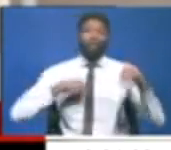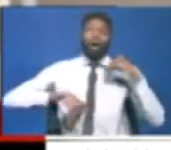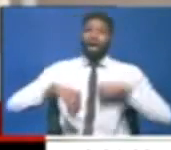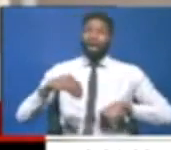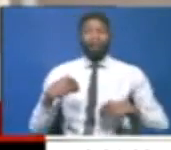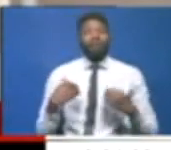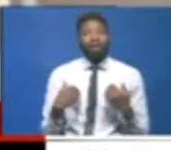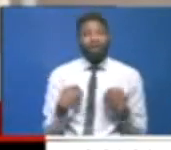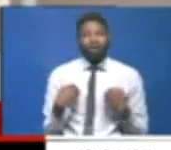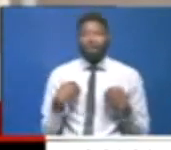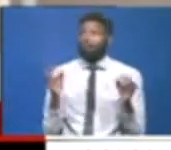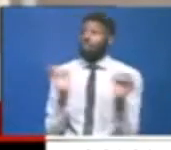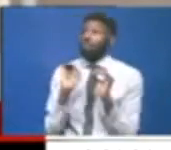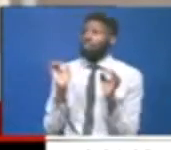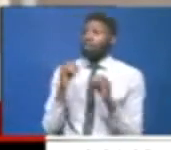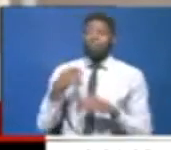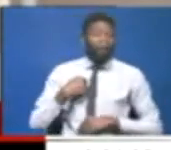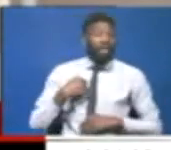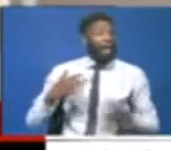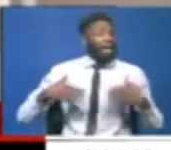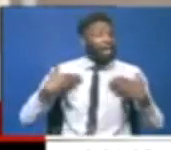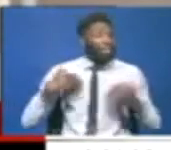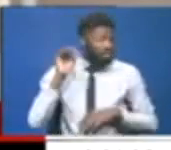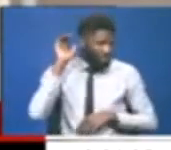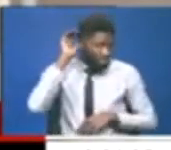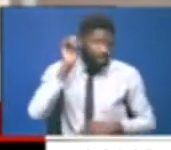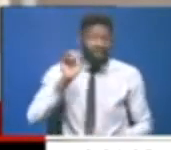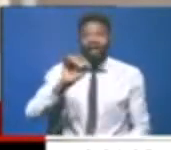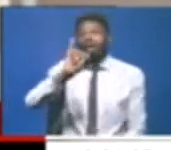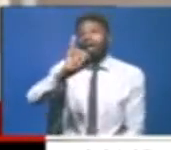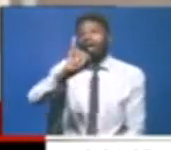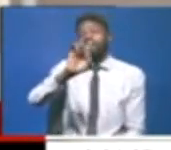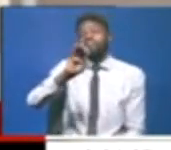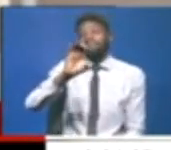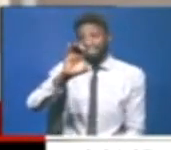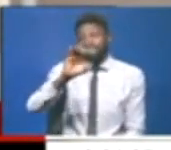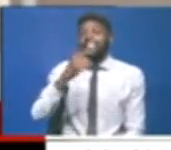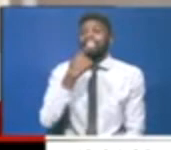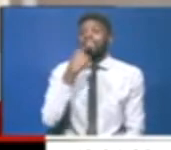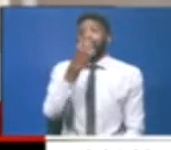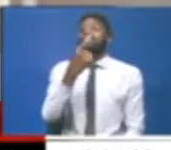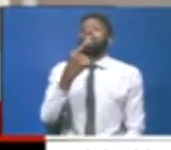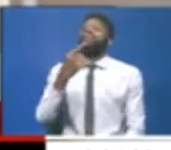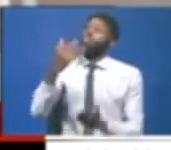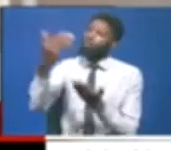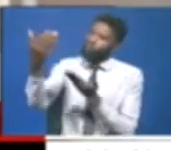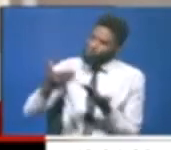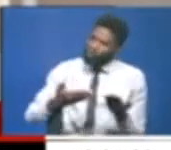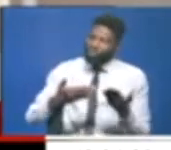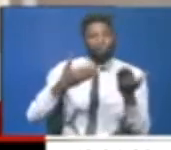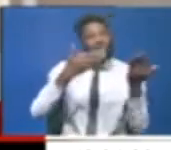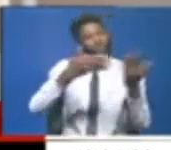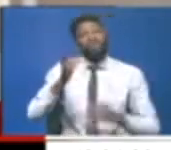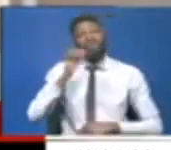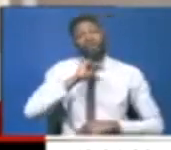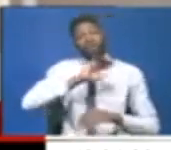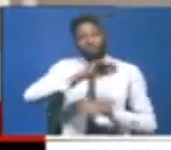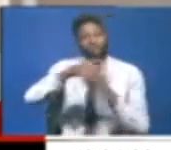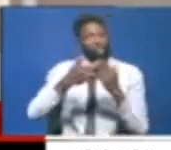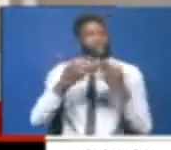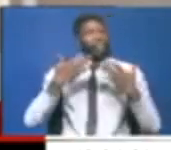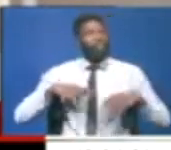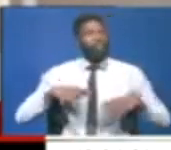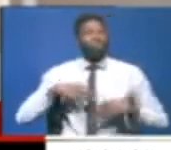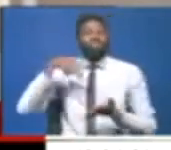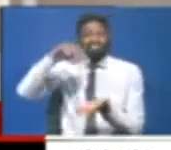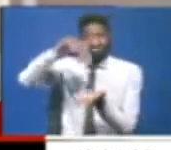wa IBC akisema ya kwamba wamealika wagombeaji wote wa urais ambao wangependa kusafiri kwenda Ugiriki